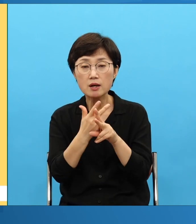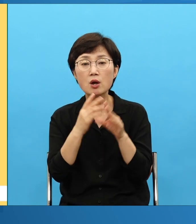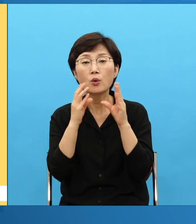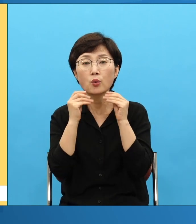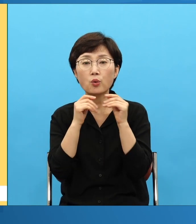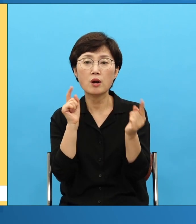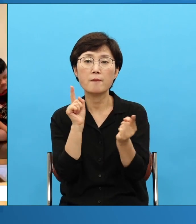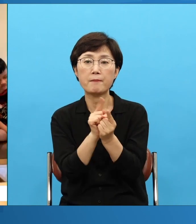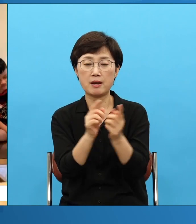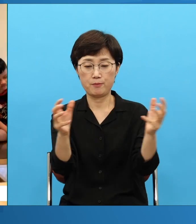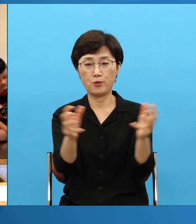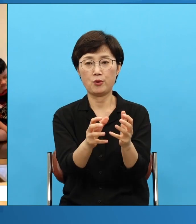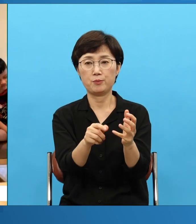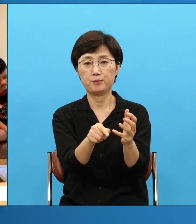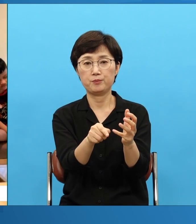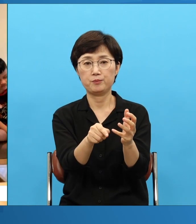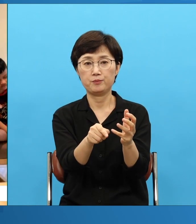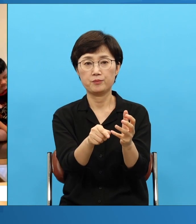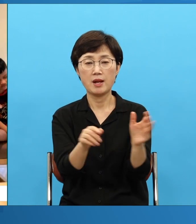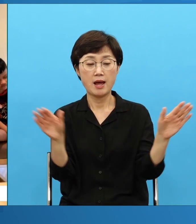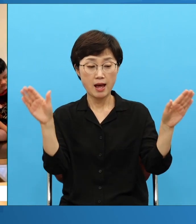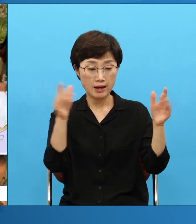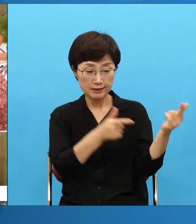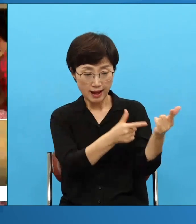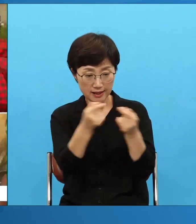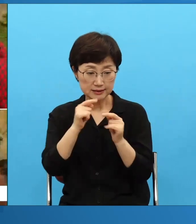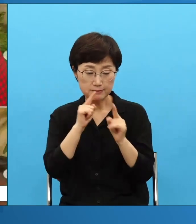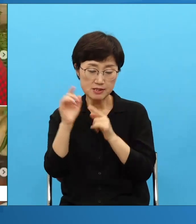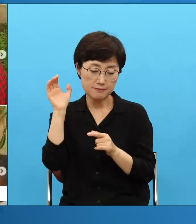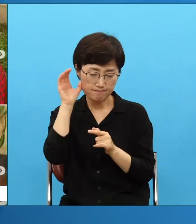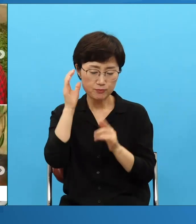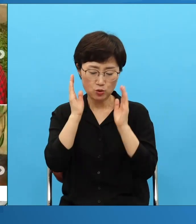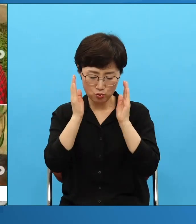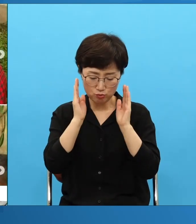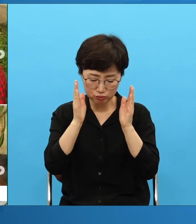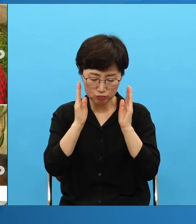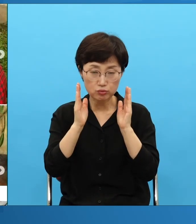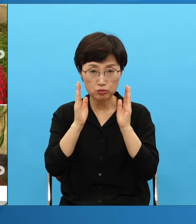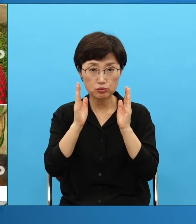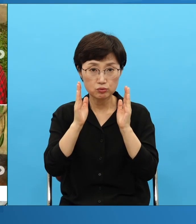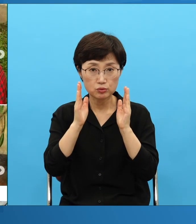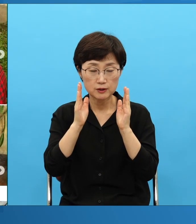모여 다 함께 말씀을 듣고 공부하지.